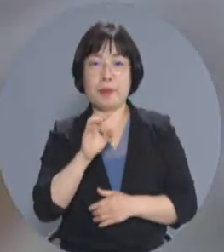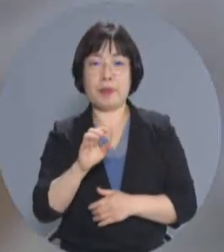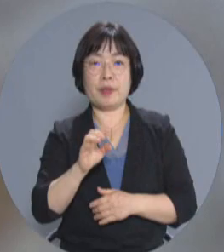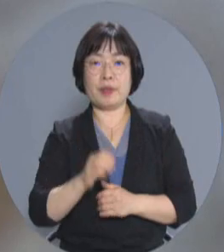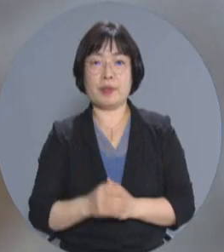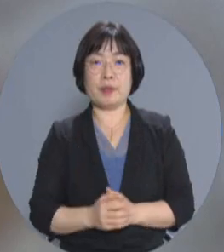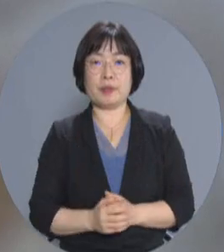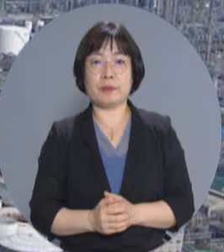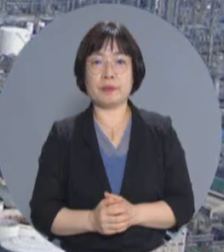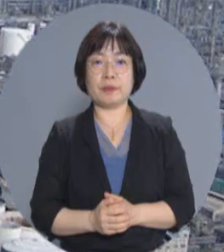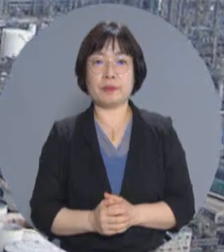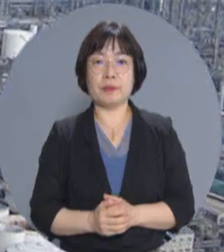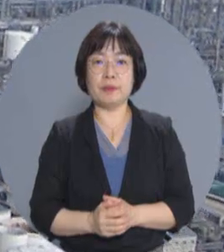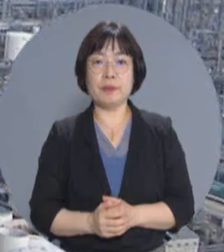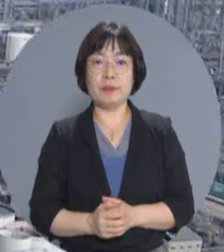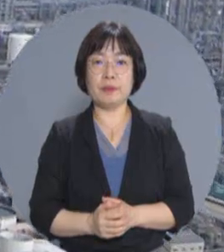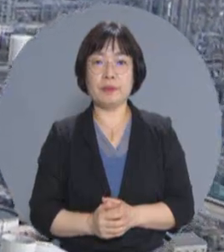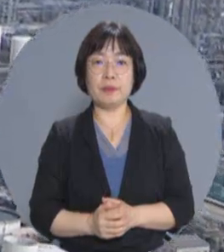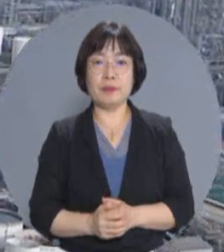주목됩니다 MBC 뉴스 금지입니다